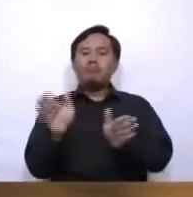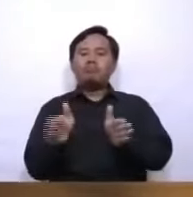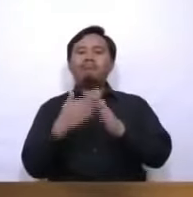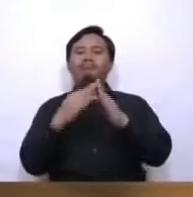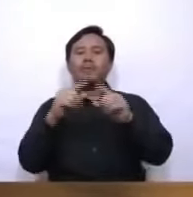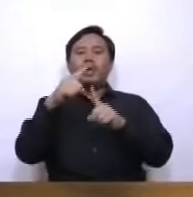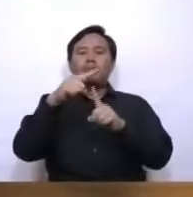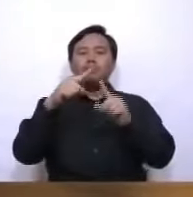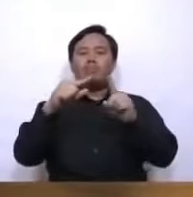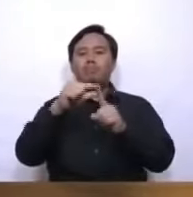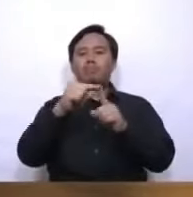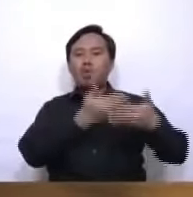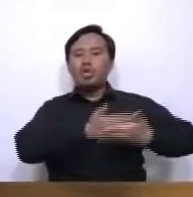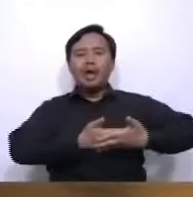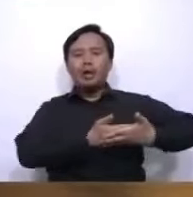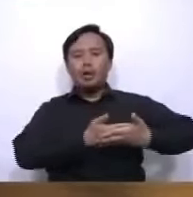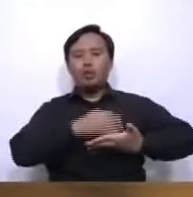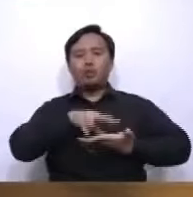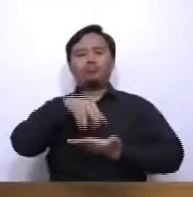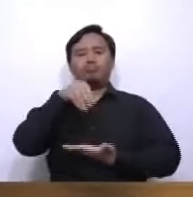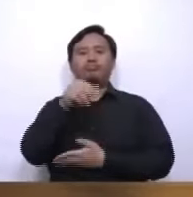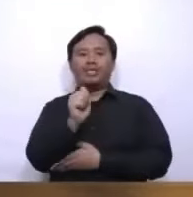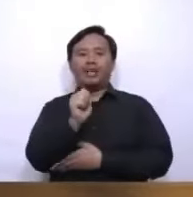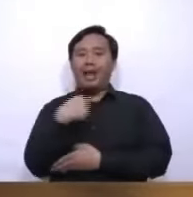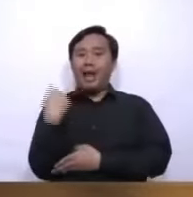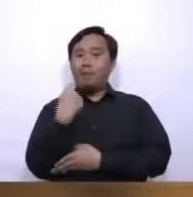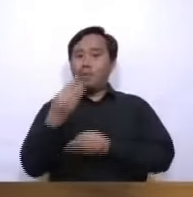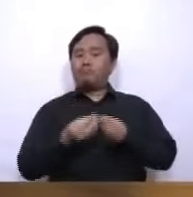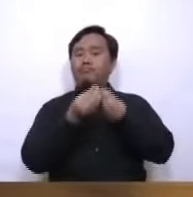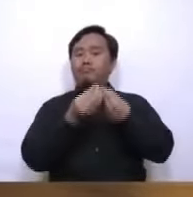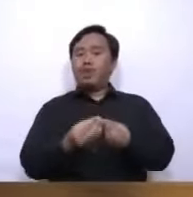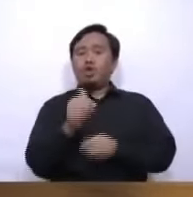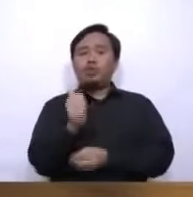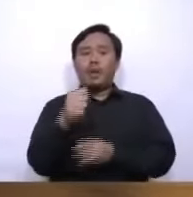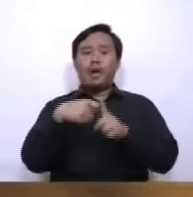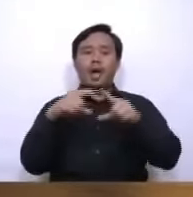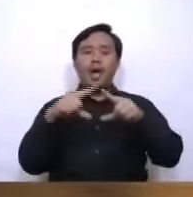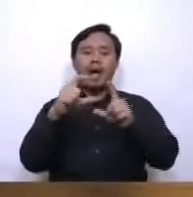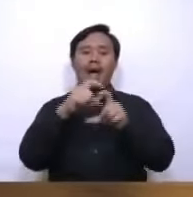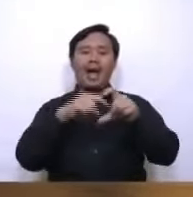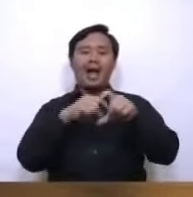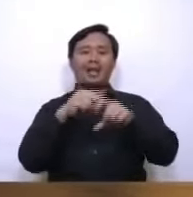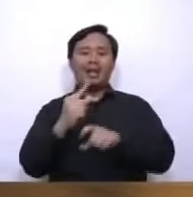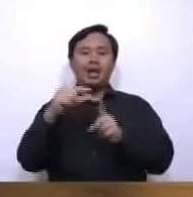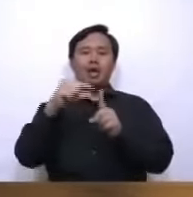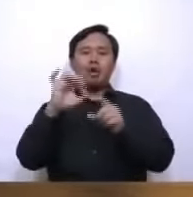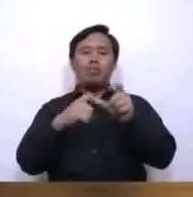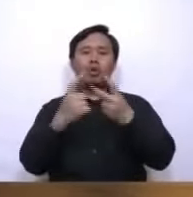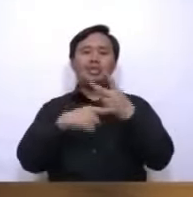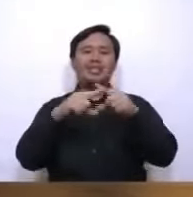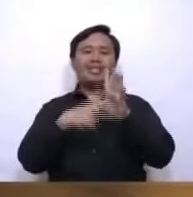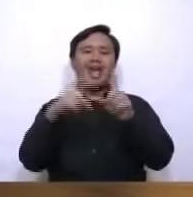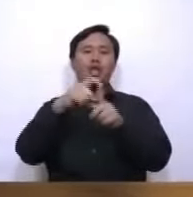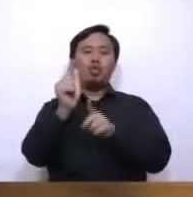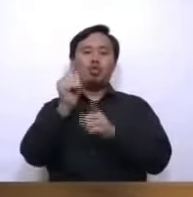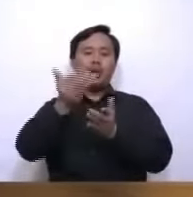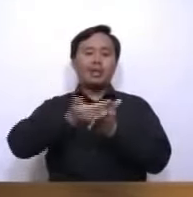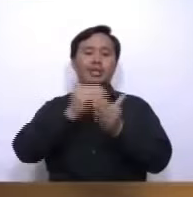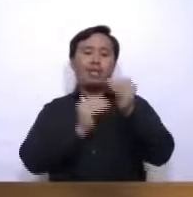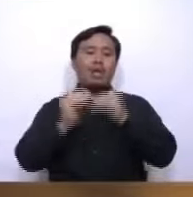posyandu. Untuk itu, kami menawarkan agar kader-kader posyandu ditingkatkan